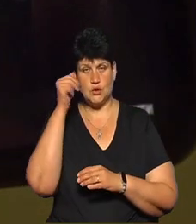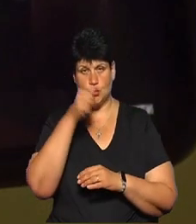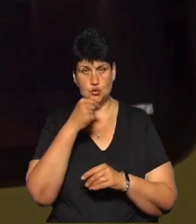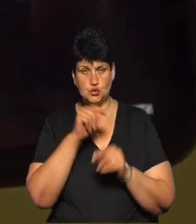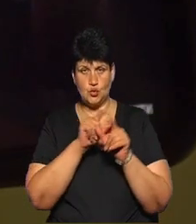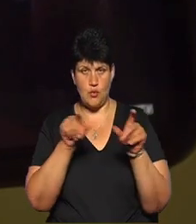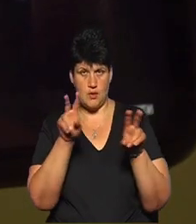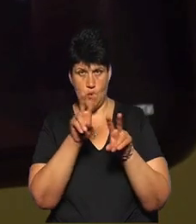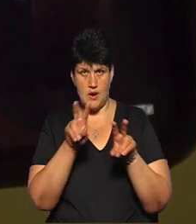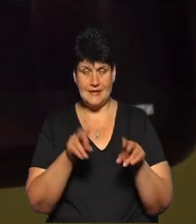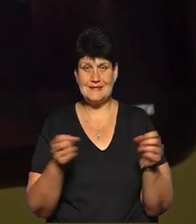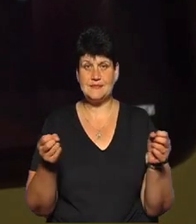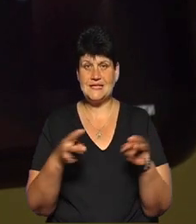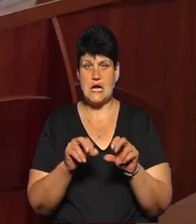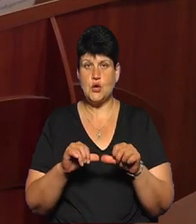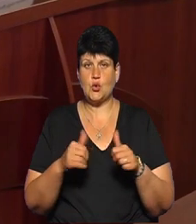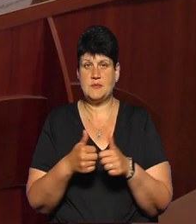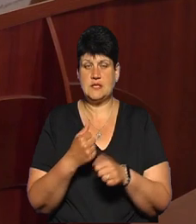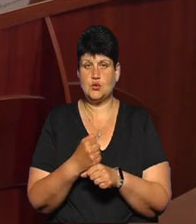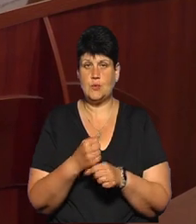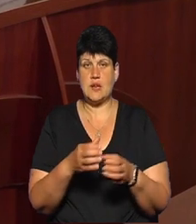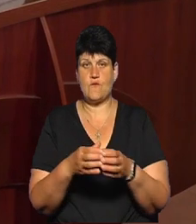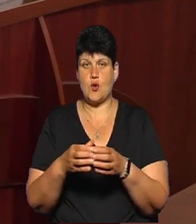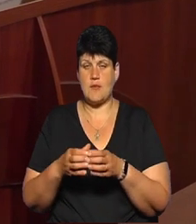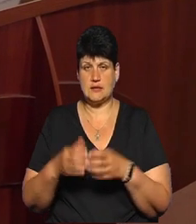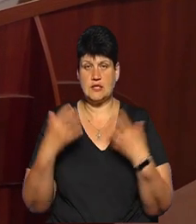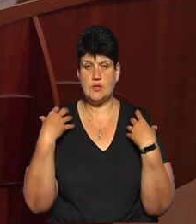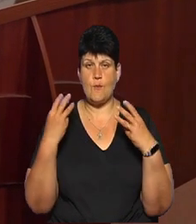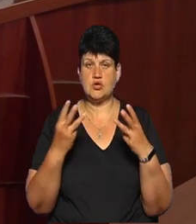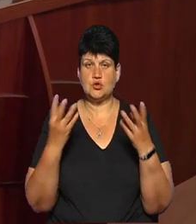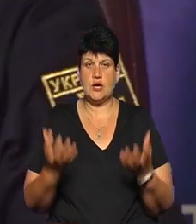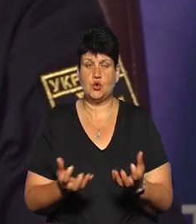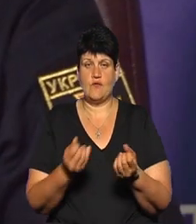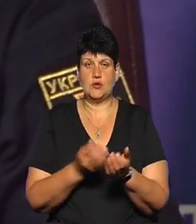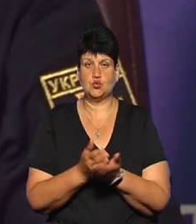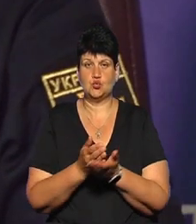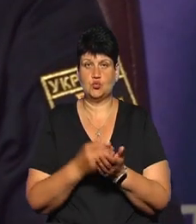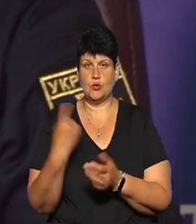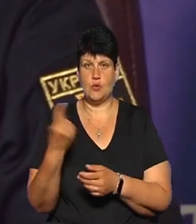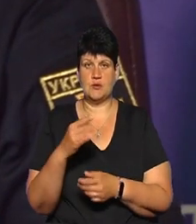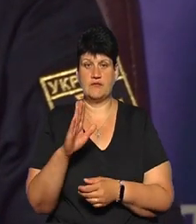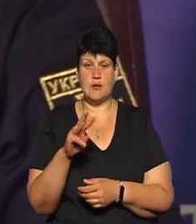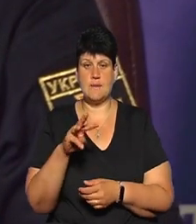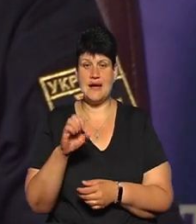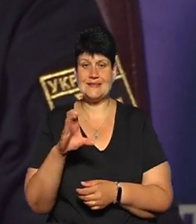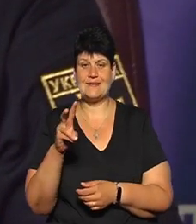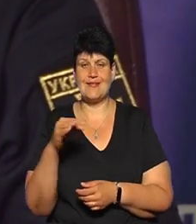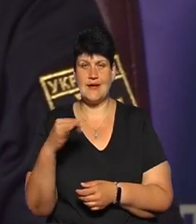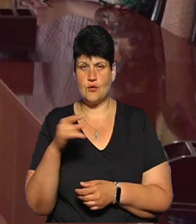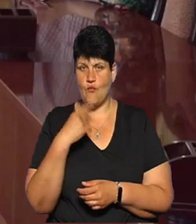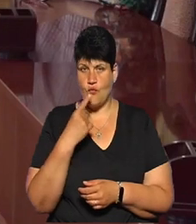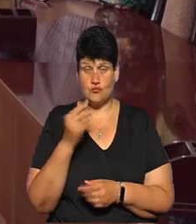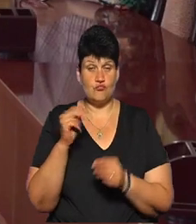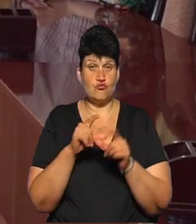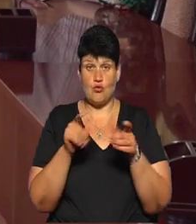оглянуть спеціальні комісії, які створили у громадах. Начальник пожежно-рятувальної служби області Віктор Маслей каже, якщо в школі